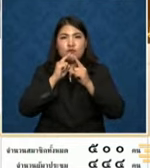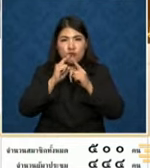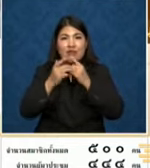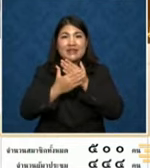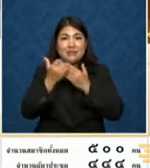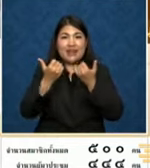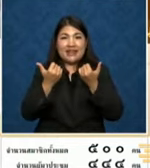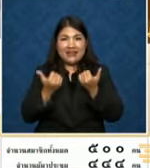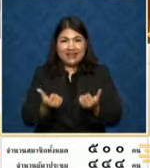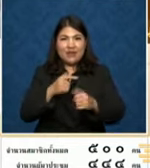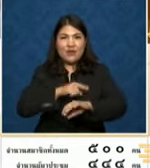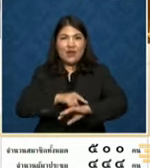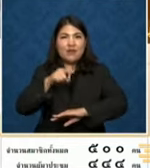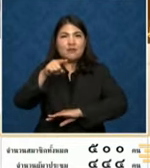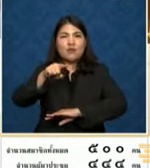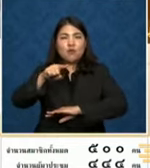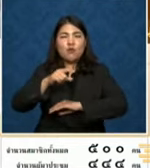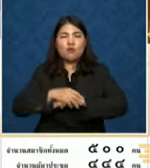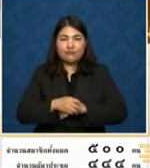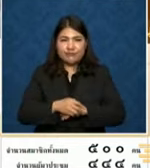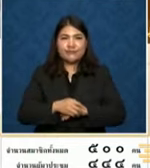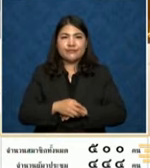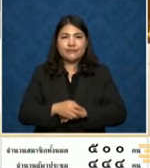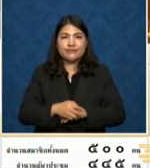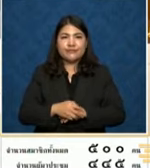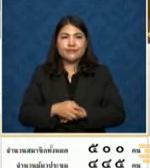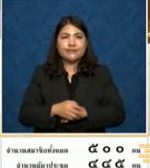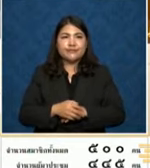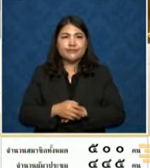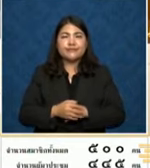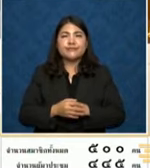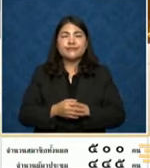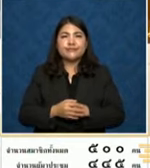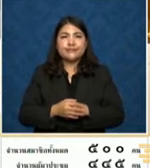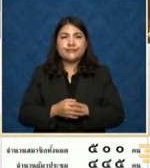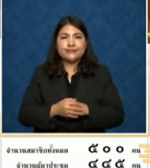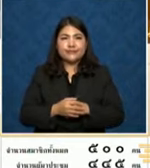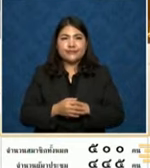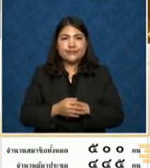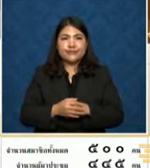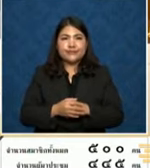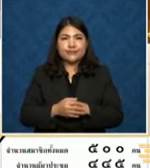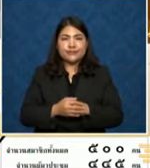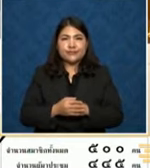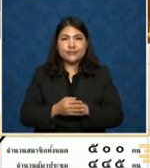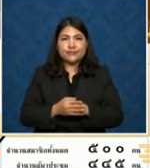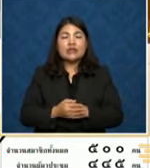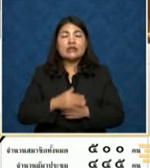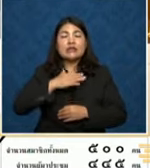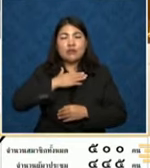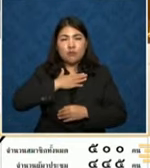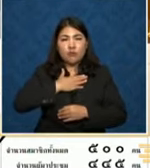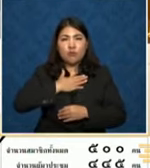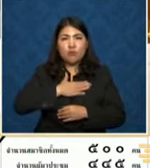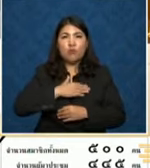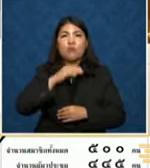แห่งนี้ท่านประธานครับสิ่งเหล่านี้นะครับที่ผมพูดถึง